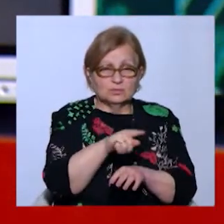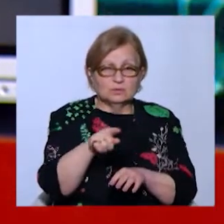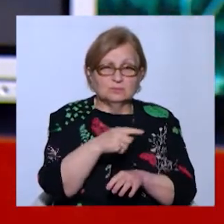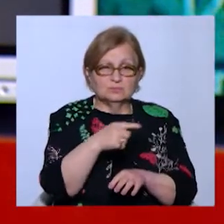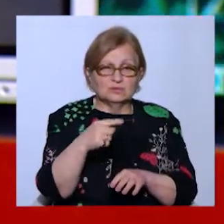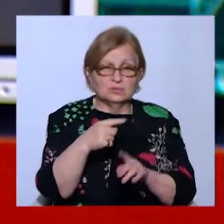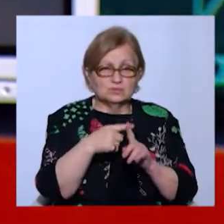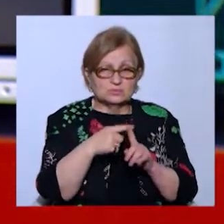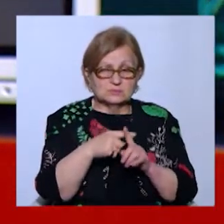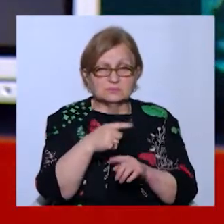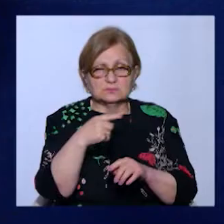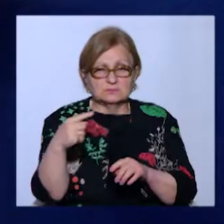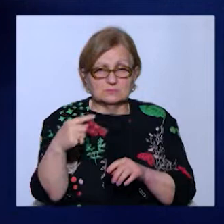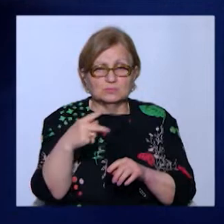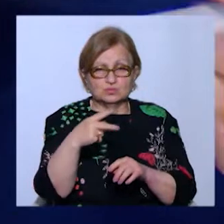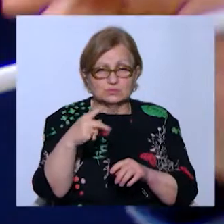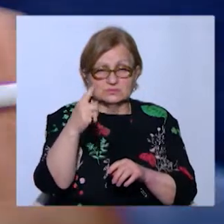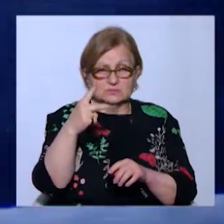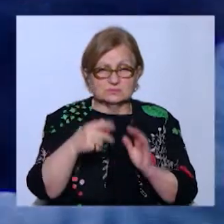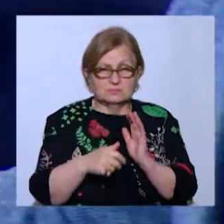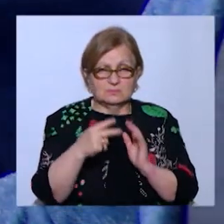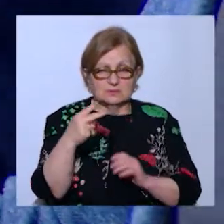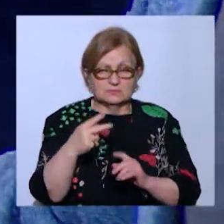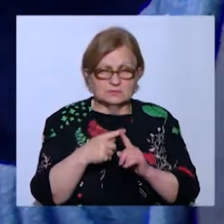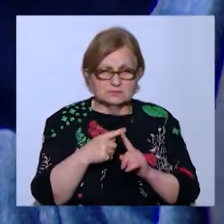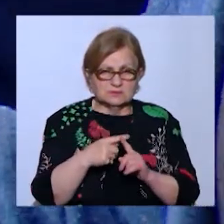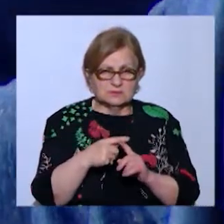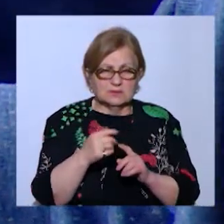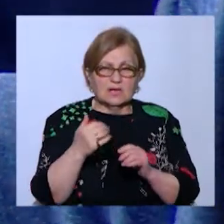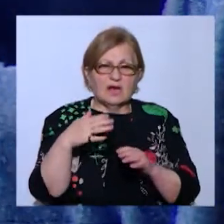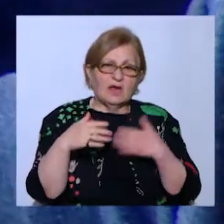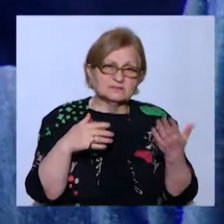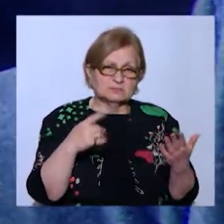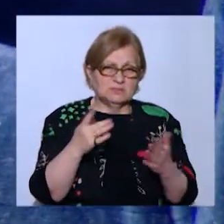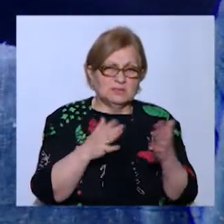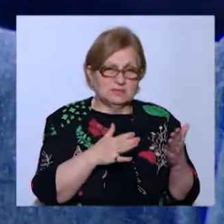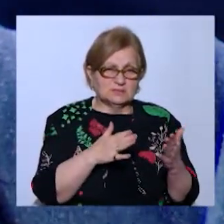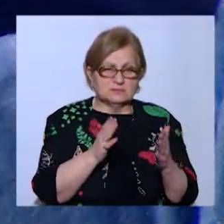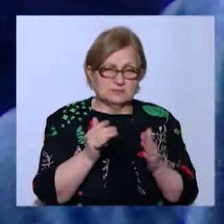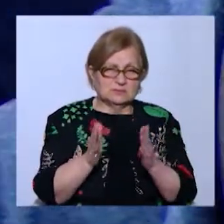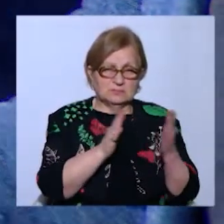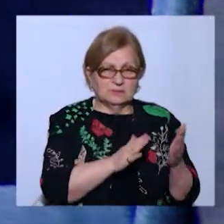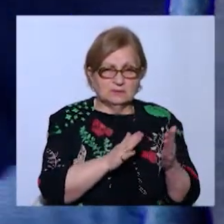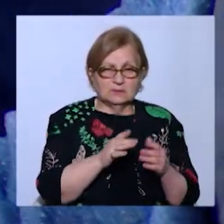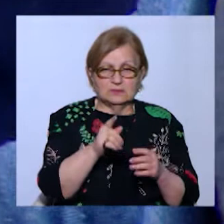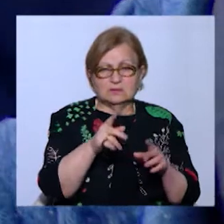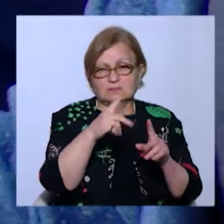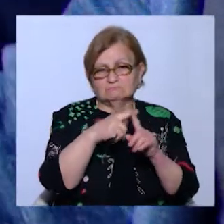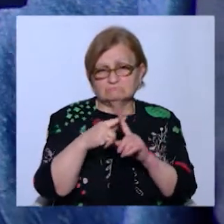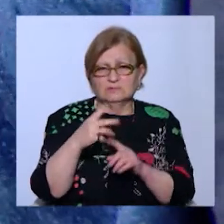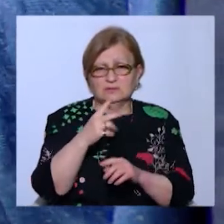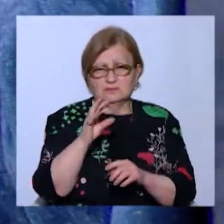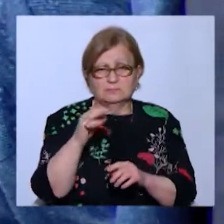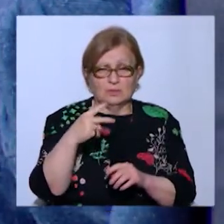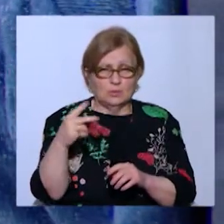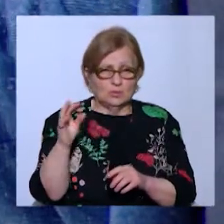უდრის 1 მე x-ეც. გადავიტანოთ, დავალაგოთ ერთ ხარეს x პლუს 1 მე x-ედი უდრის 0-ს. თუ გავაერთ მნიშვნელიანებთ,